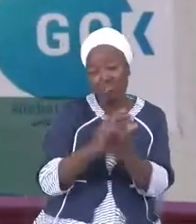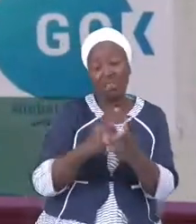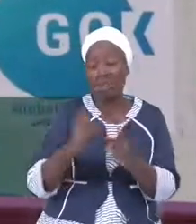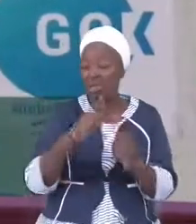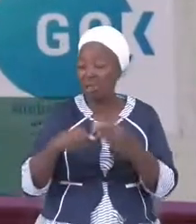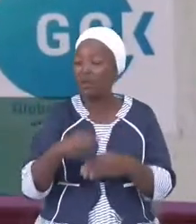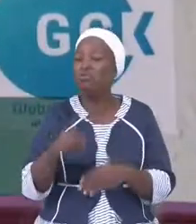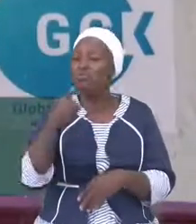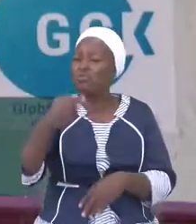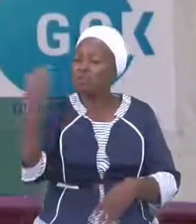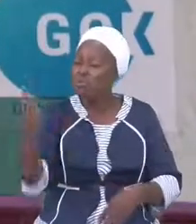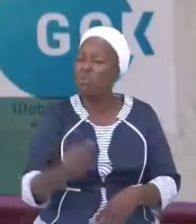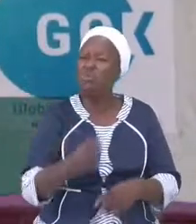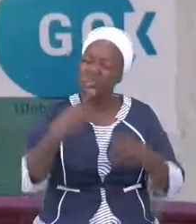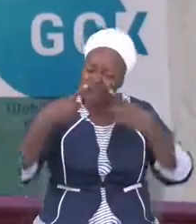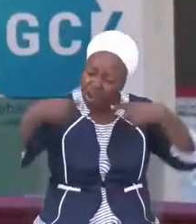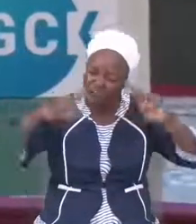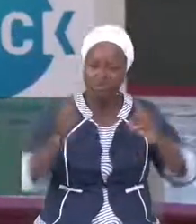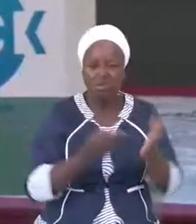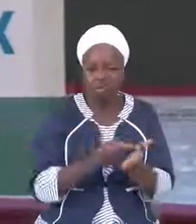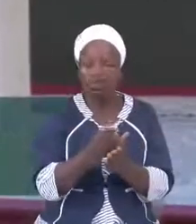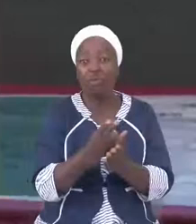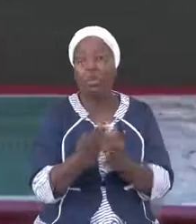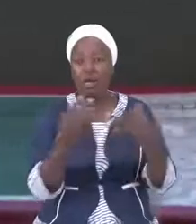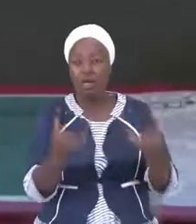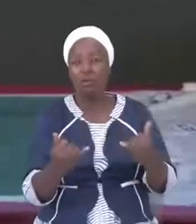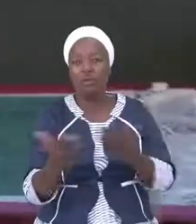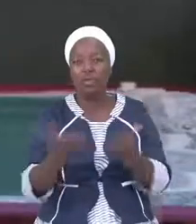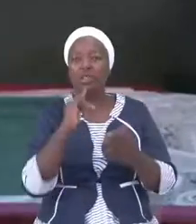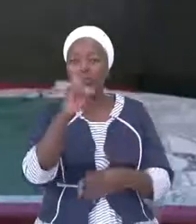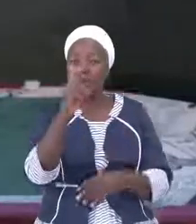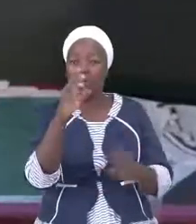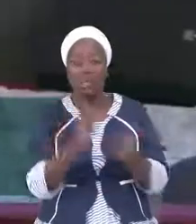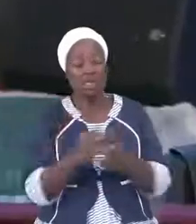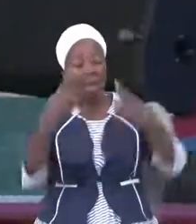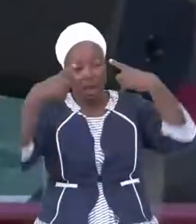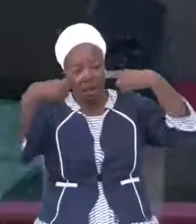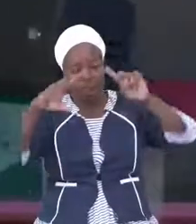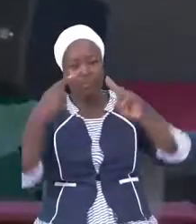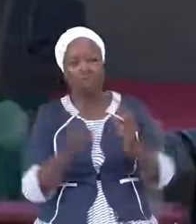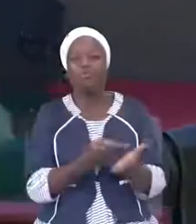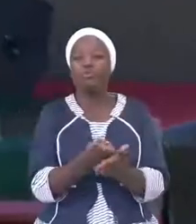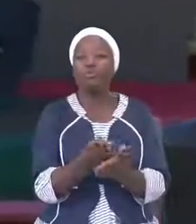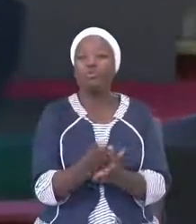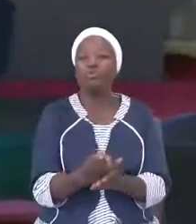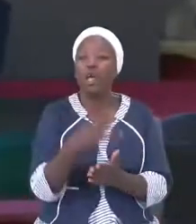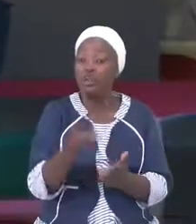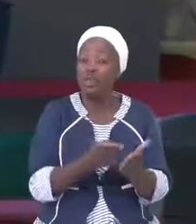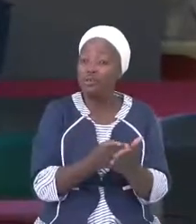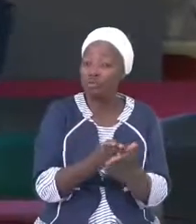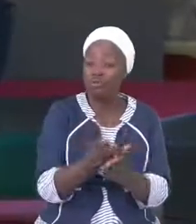trouves, qui que soit la personne à qui tu t'adresses, tu ne déclares que la vérité. Voici celui qui a